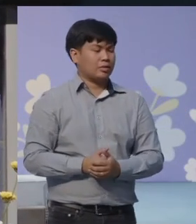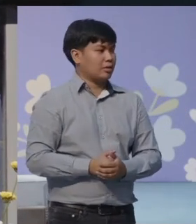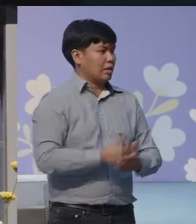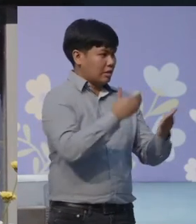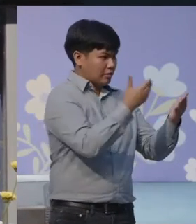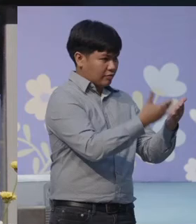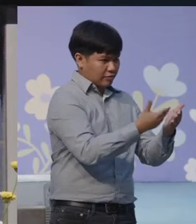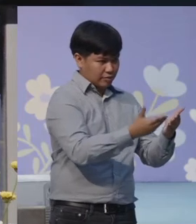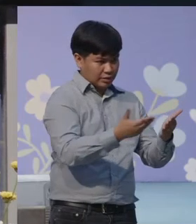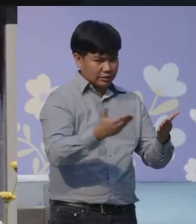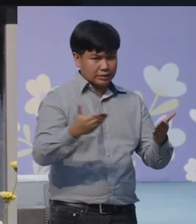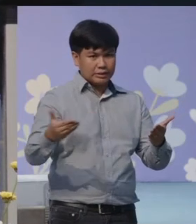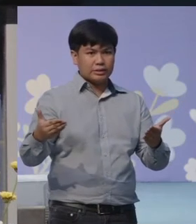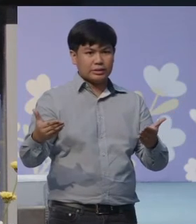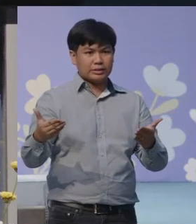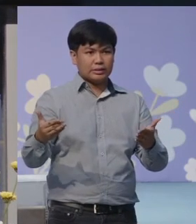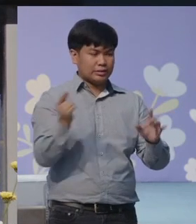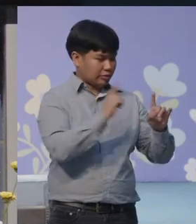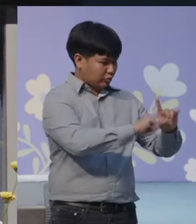bagay-bagay